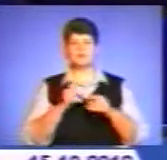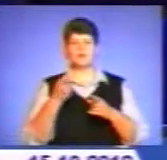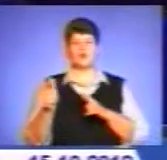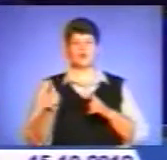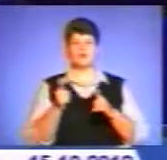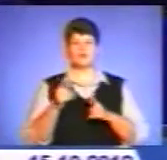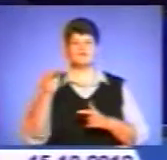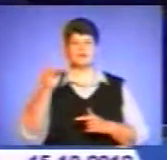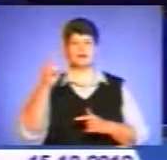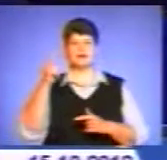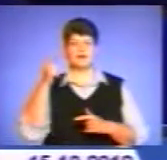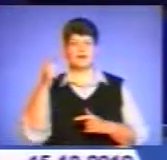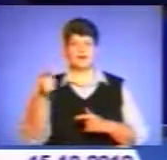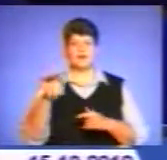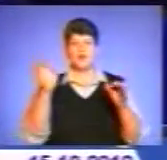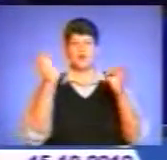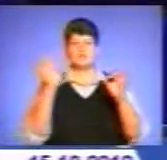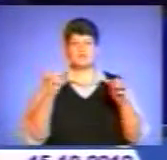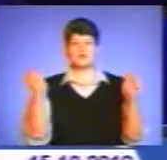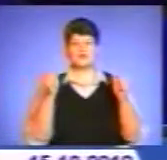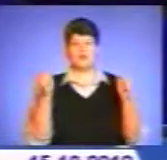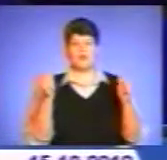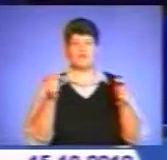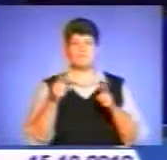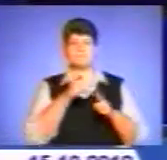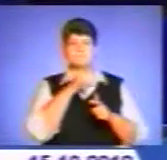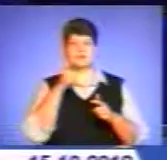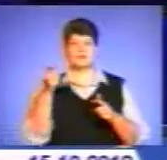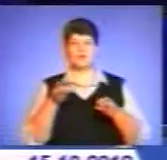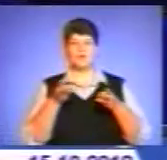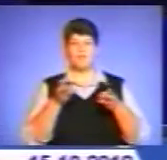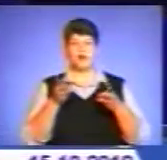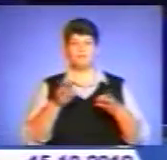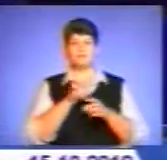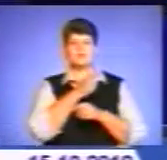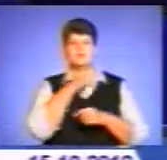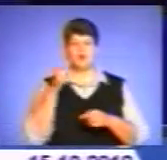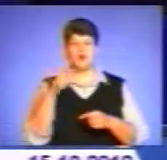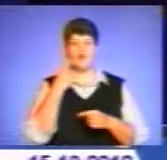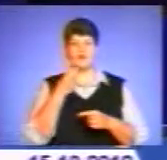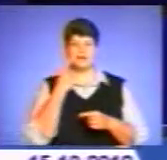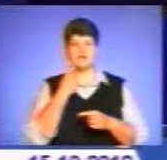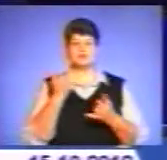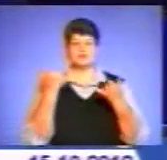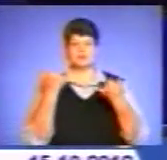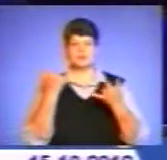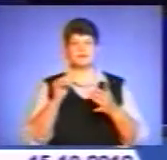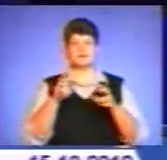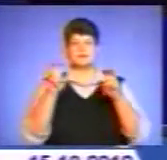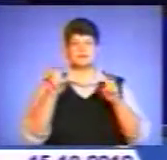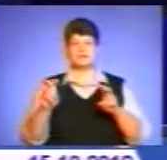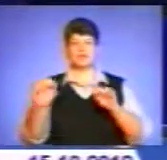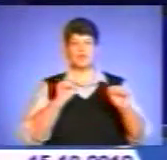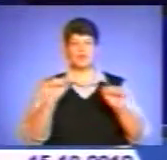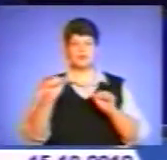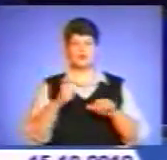житлово-комунальних підприємств до роботи в осінньо-зимовий період та до опалювального сезону говорили сьогодні під час селекторної наради на засіданні уряду